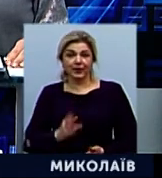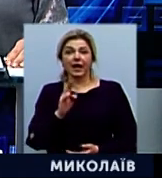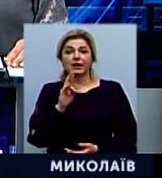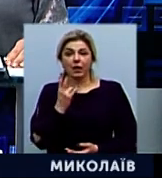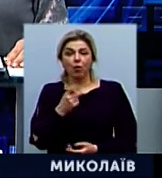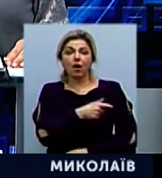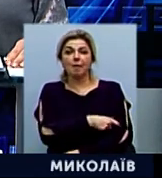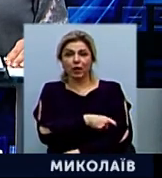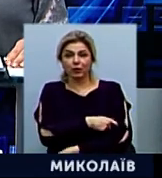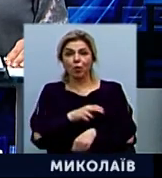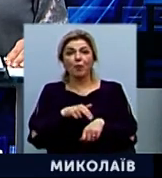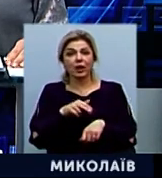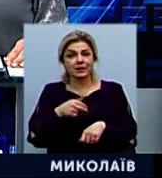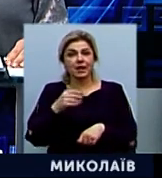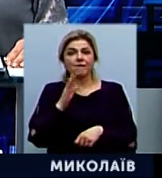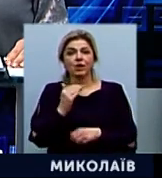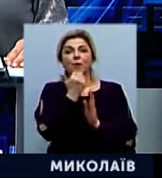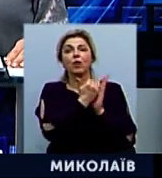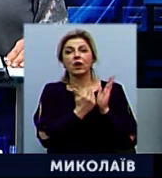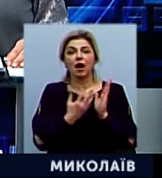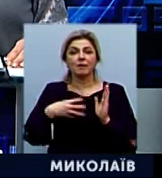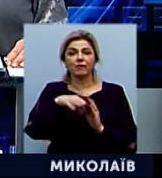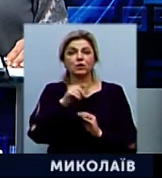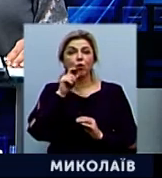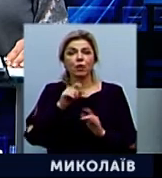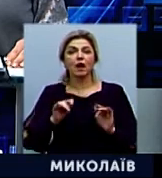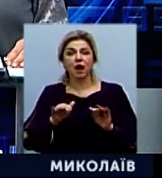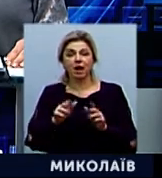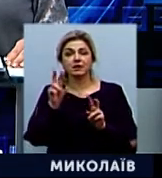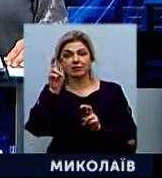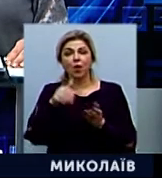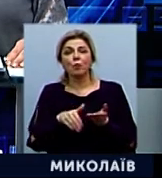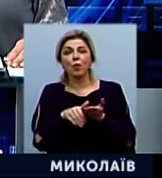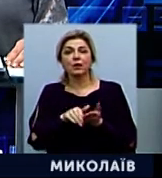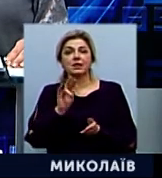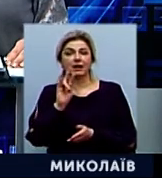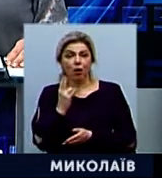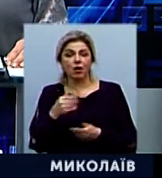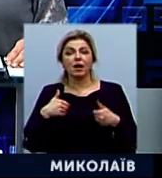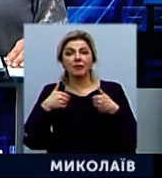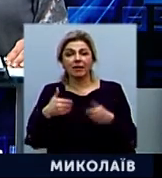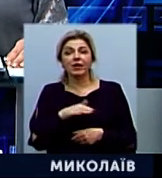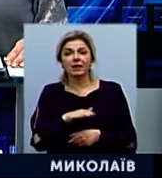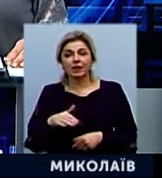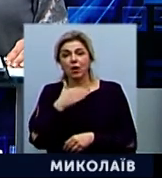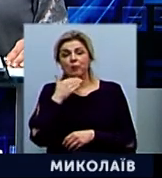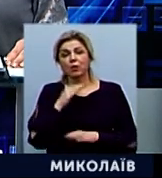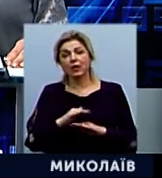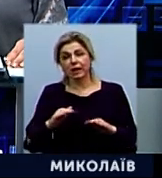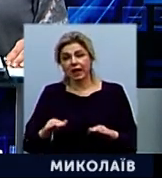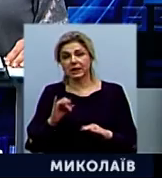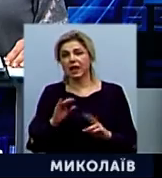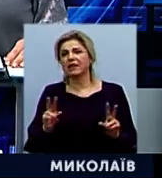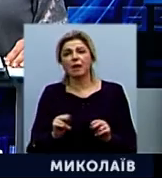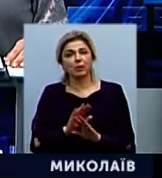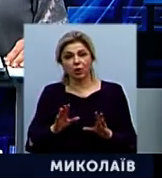Миколаївські патрульні поліцейські в рамках всеукраїнської акції «Помічники Миколая» привітали дітей з багатодітних та